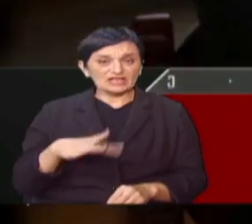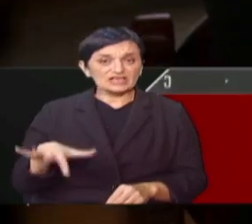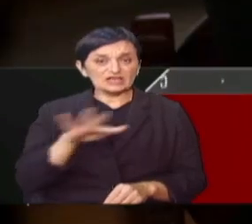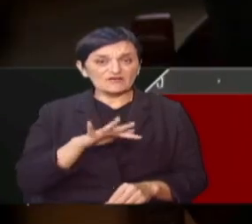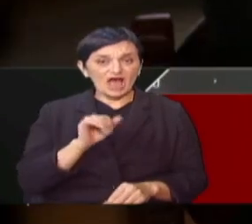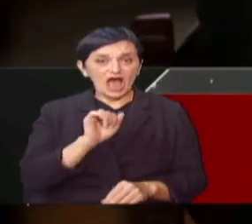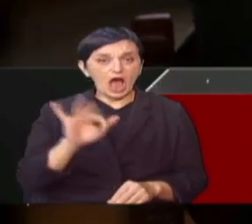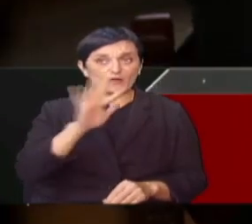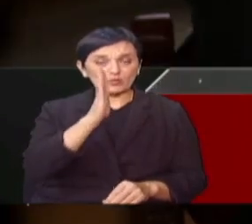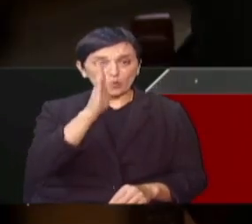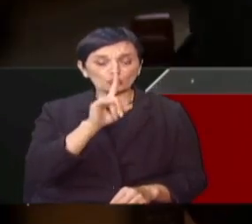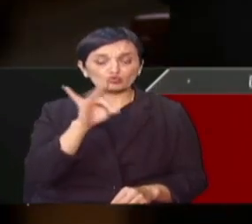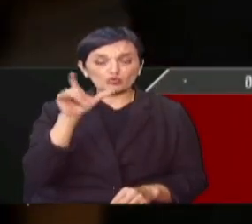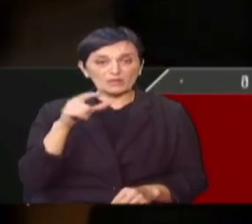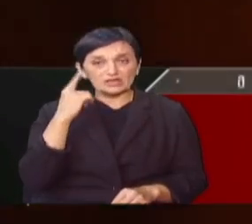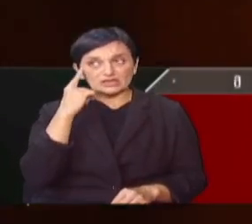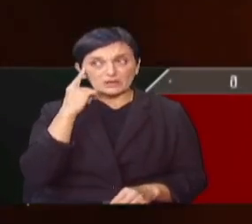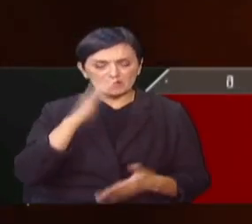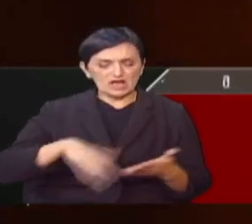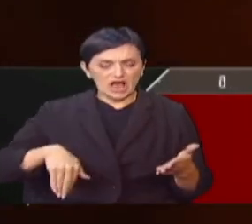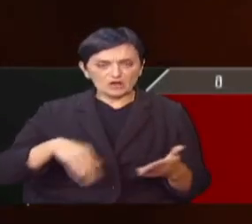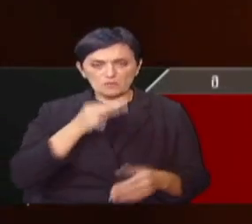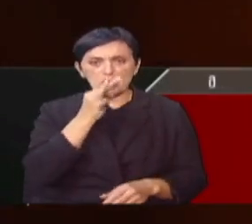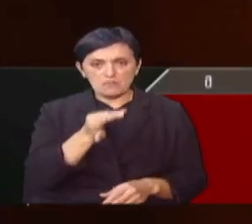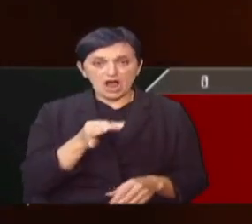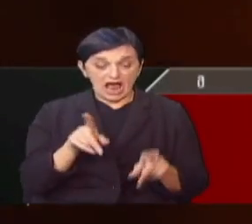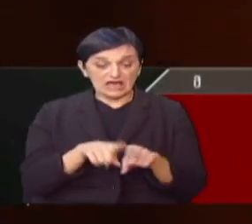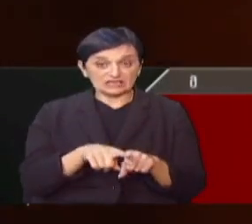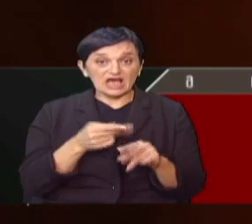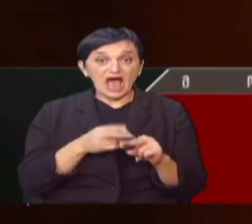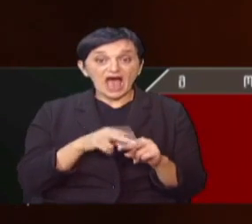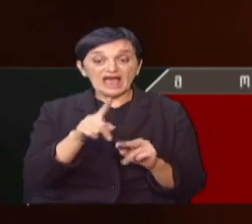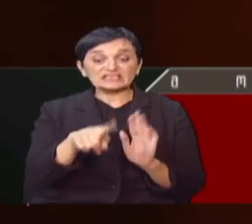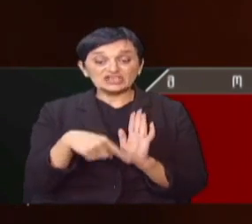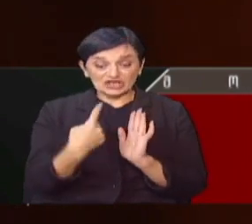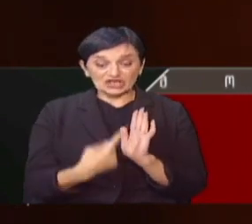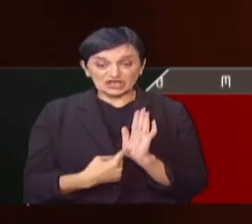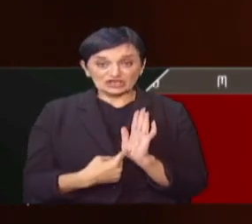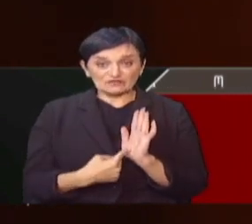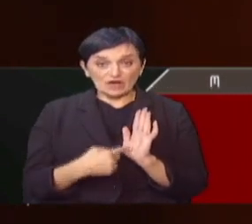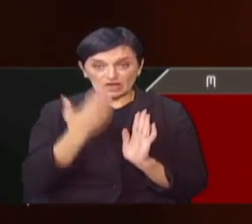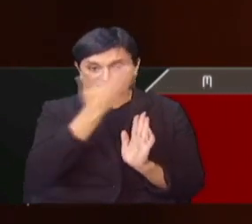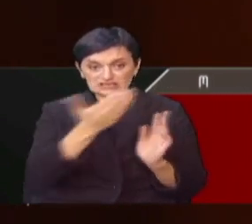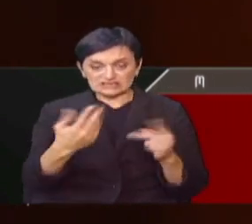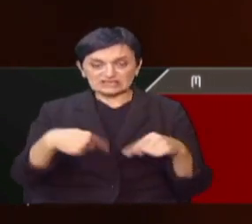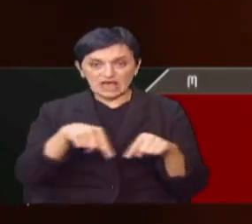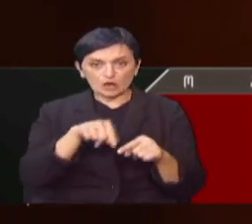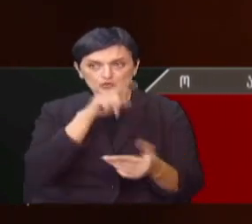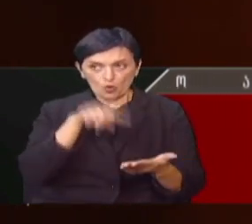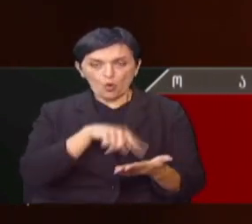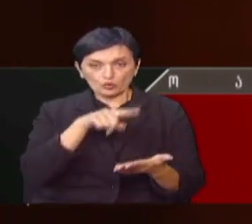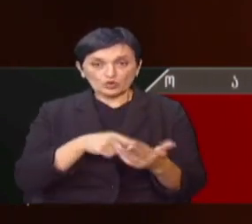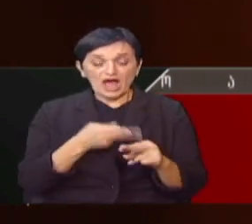ევროპული მომავალი, სალომე ზურაბიშვილი დაფიქრების გარეშე პასუხობს. აი ასე. ეს ის კითხვა, რომელსაც მთელი საზოგადოება სვამს,